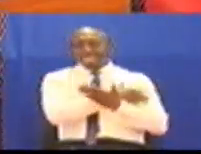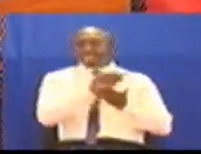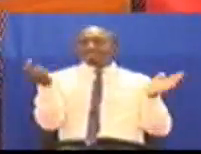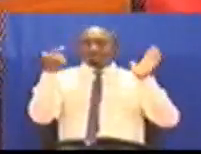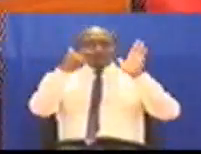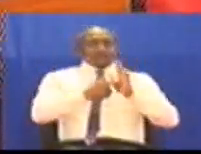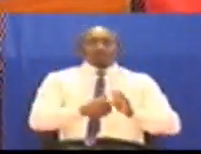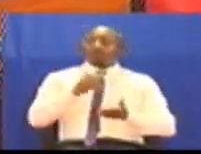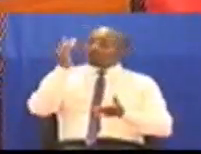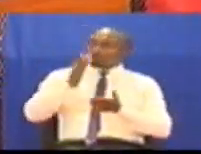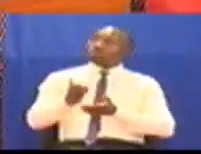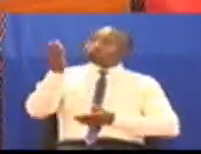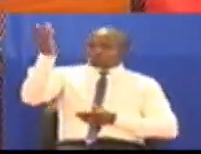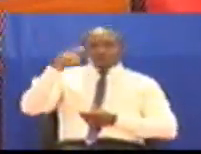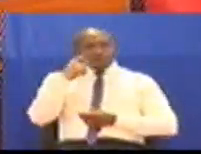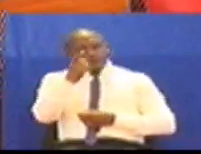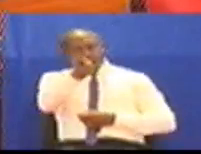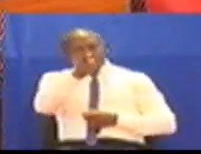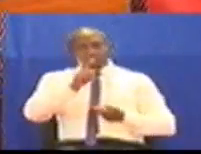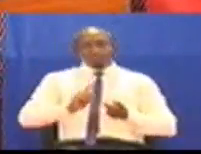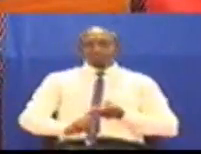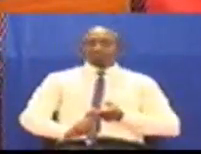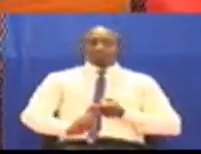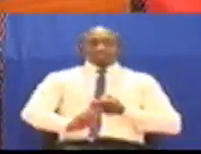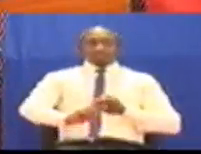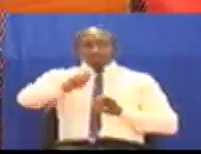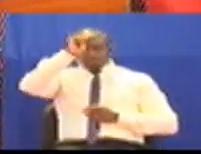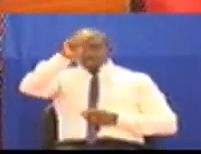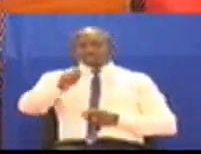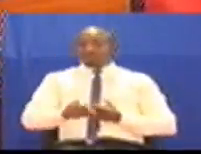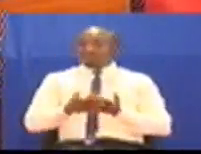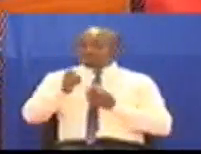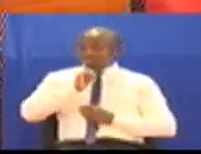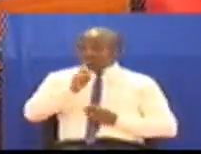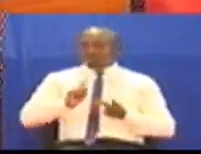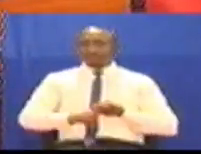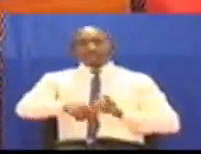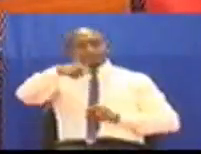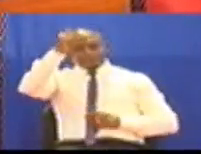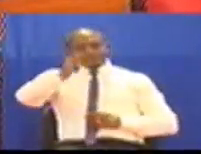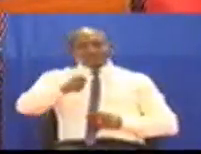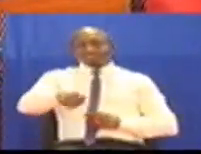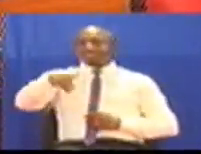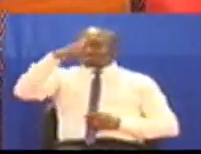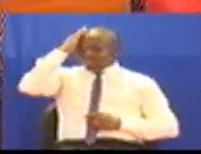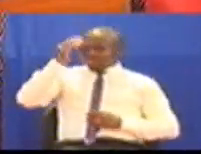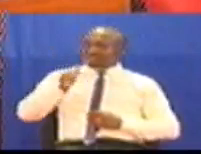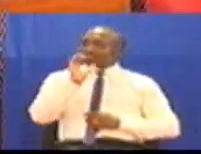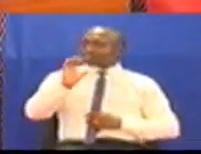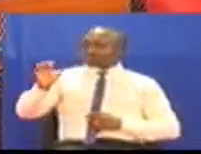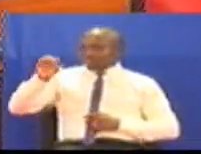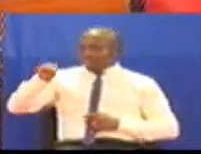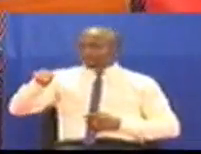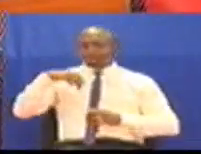kweli Mwenyezi Mungu anawaona. Mheshimiwa Naibu Spika, naipongeza sana serikali yangu ya Chama cha Mapinduzi kwa